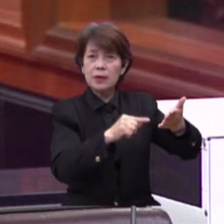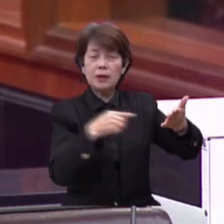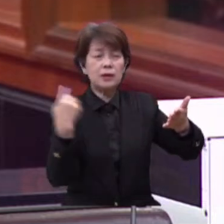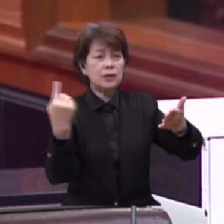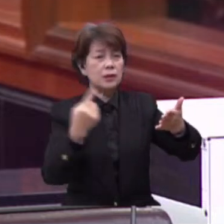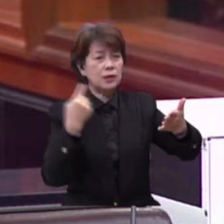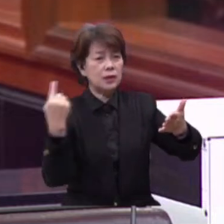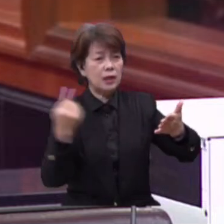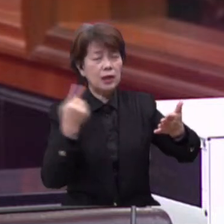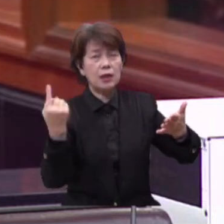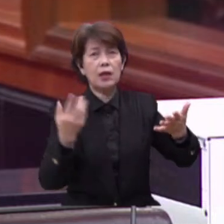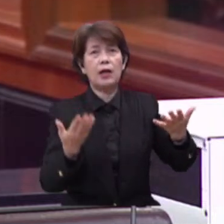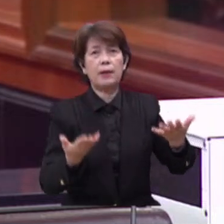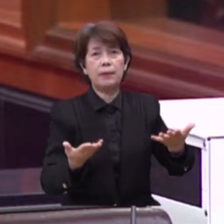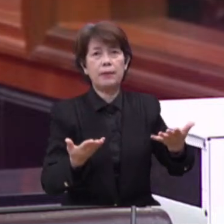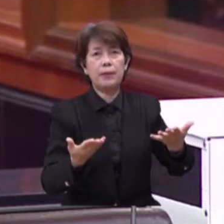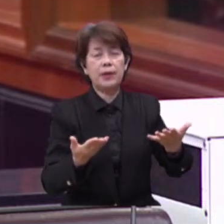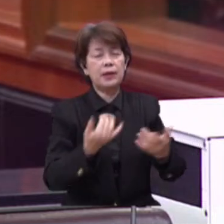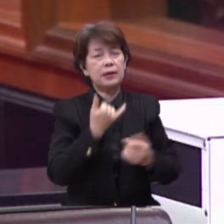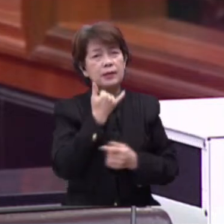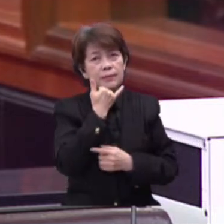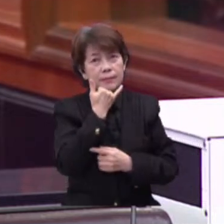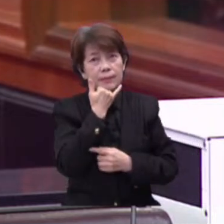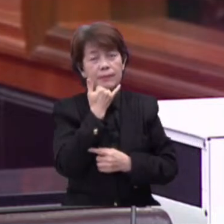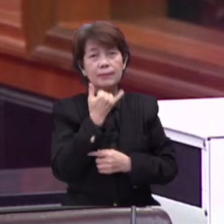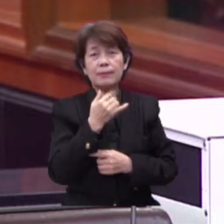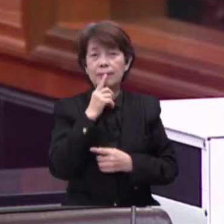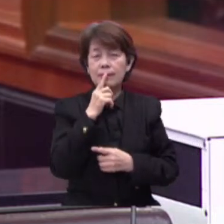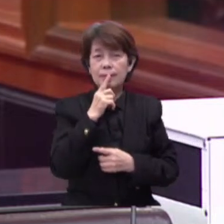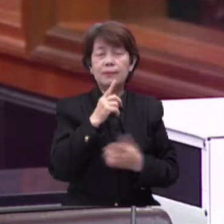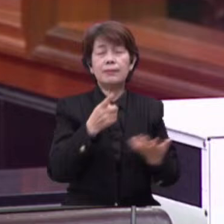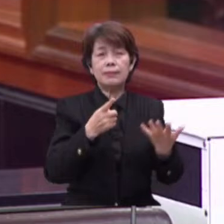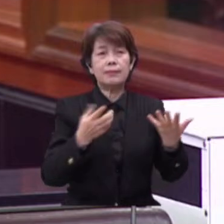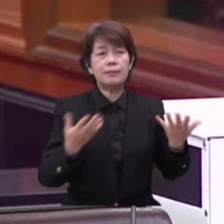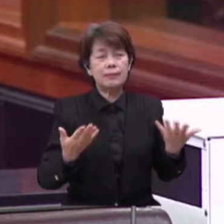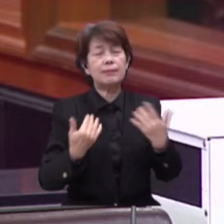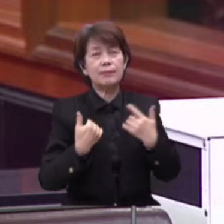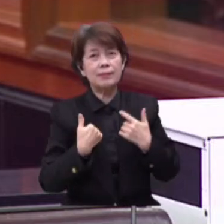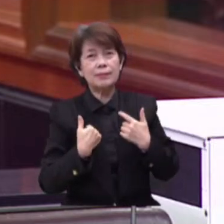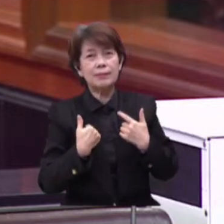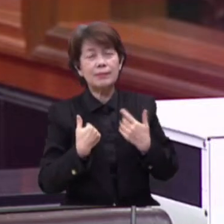mengelak daripada sabitkan Kesalahan adalah sesuatu di mana kita ada